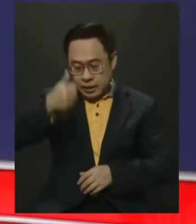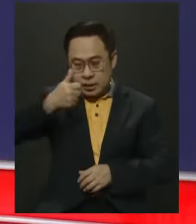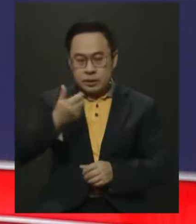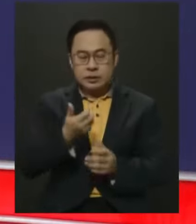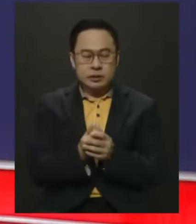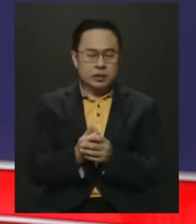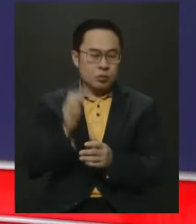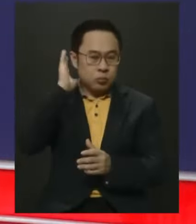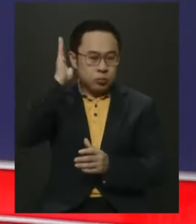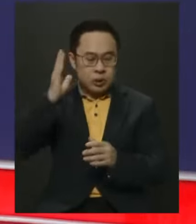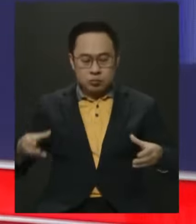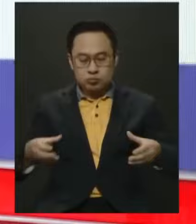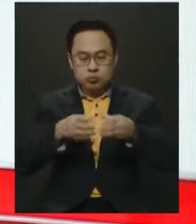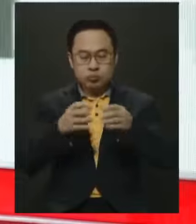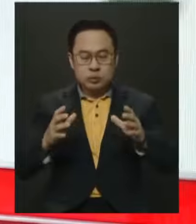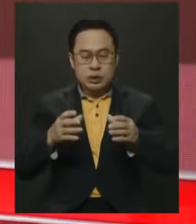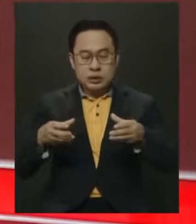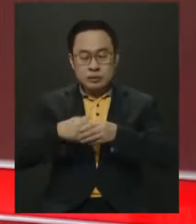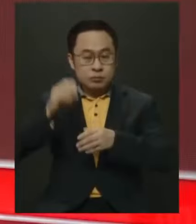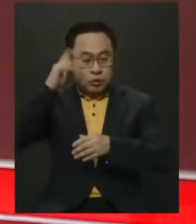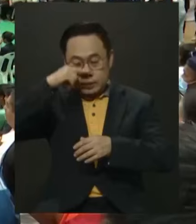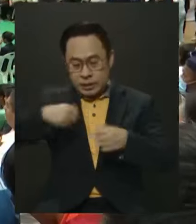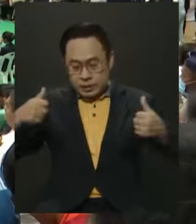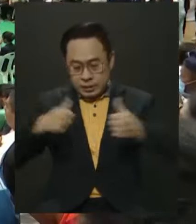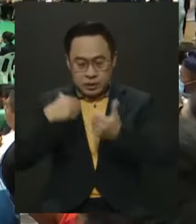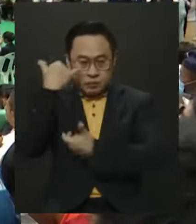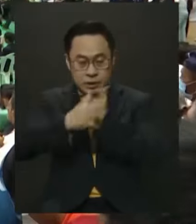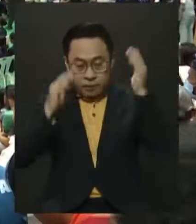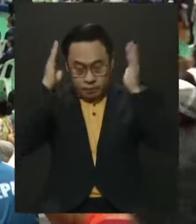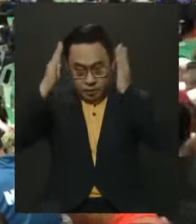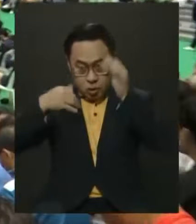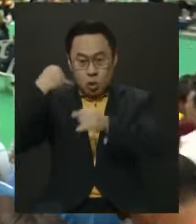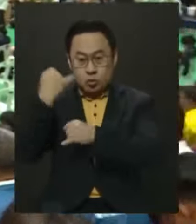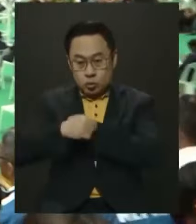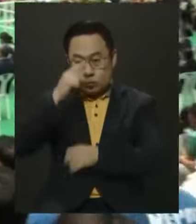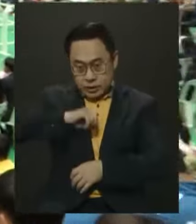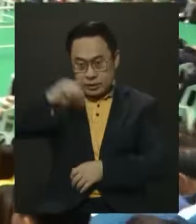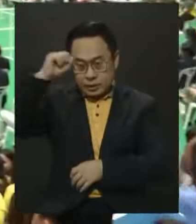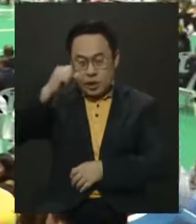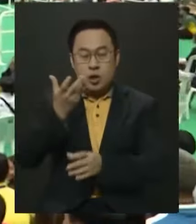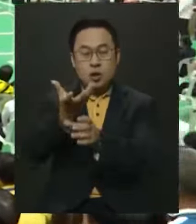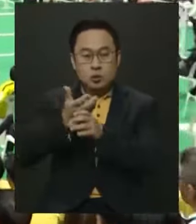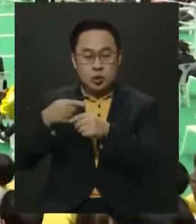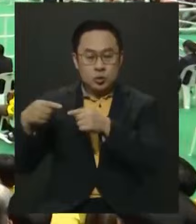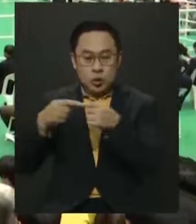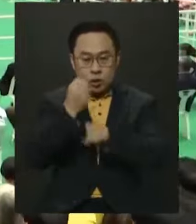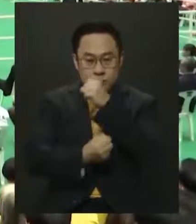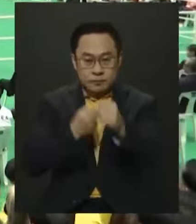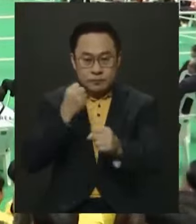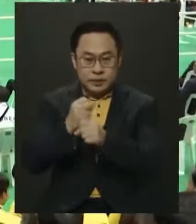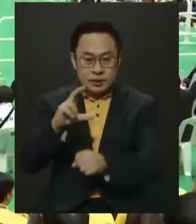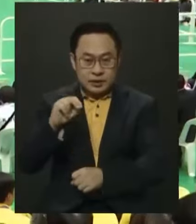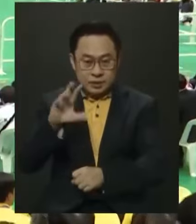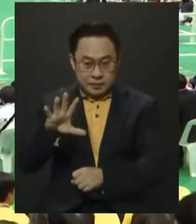มาเลเซียได้แล้วก็เป็นแชมป์สมัยที่35ครับไปดูการแข่งขันตะกร้อชิงแชมป์โลกนะครับ2024